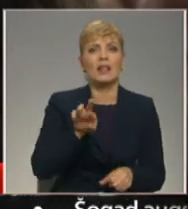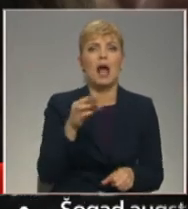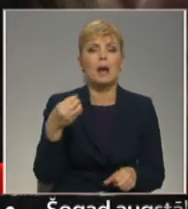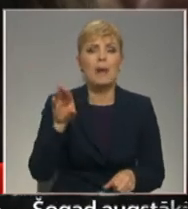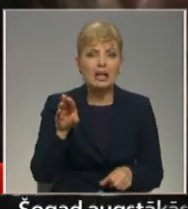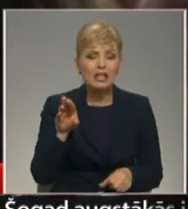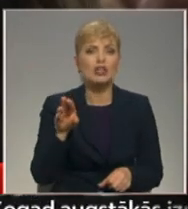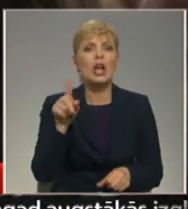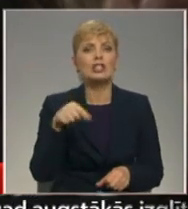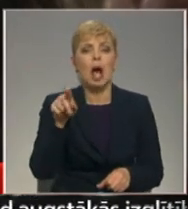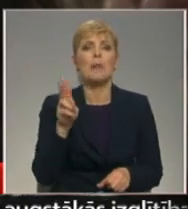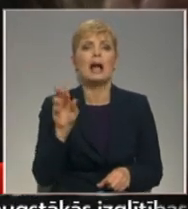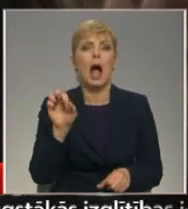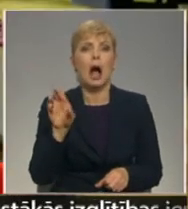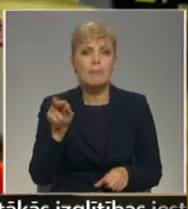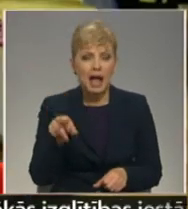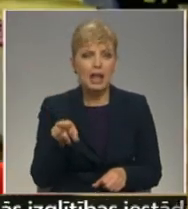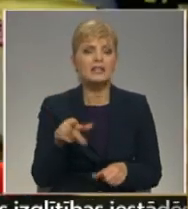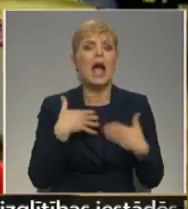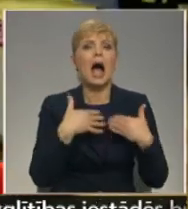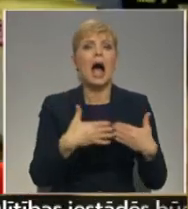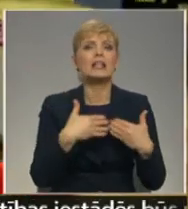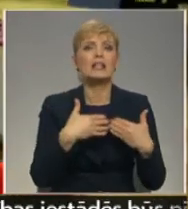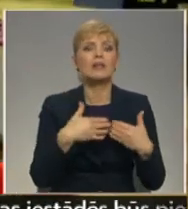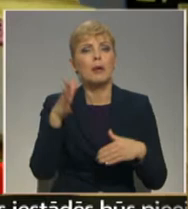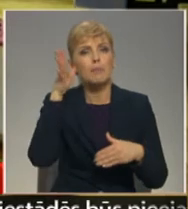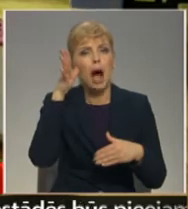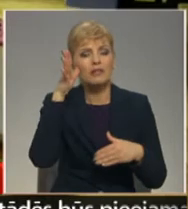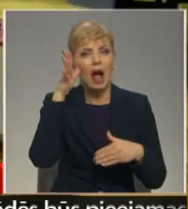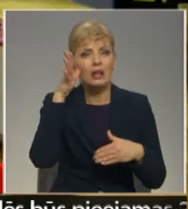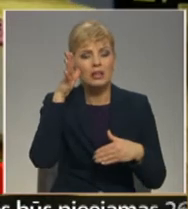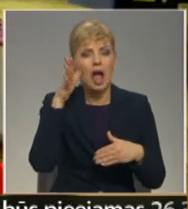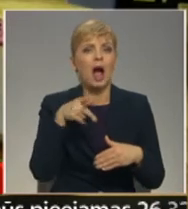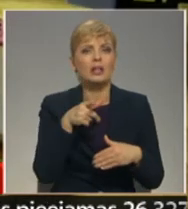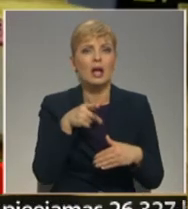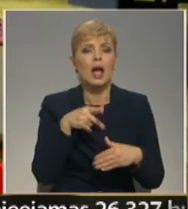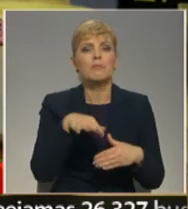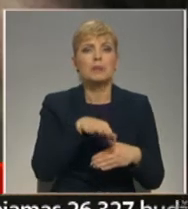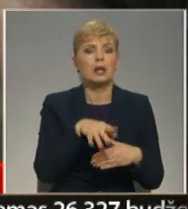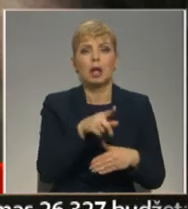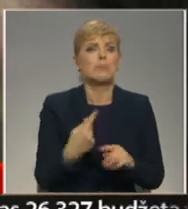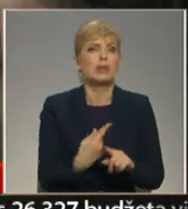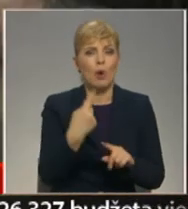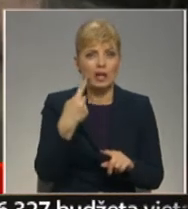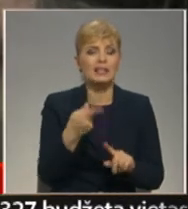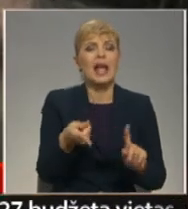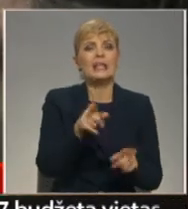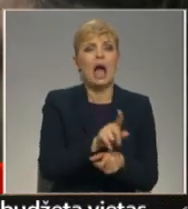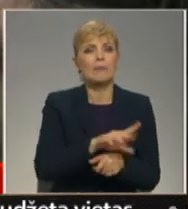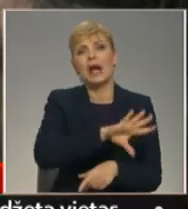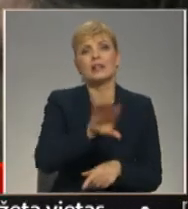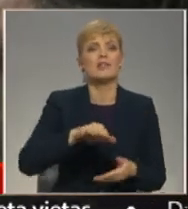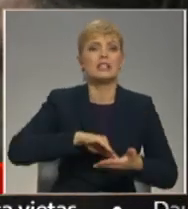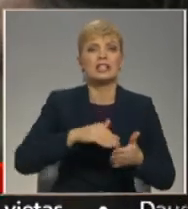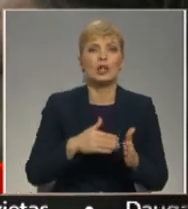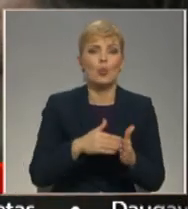Kabilē. Šādi iedzīvotāja aktivitāte pagasta pārvaldnieki izvēlē esot pirmo reizi. Ir jāmaina situācija visā valstī, ne tikai